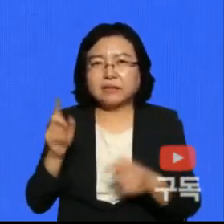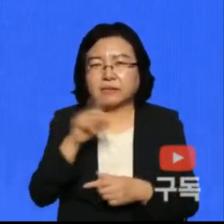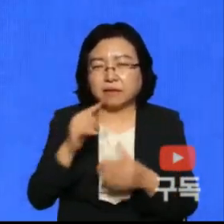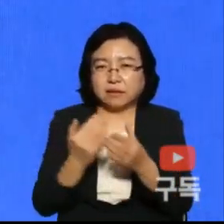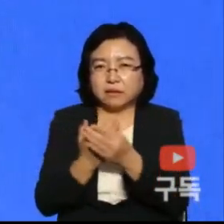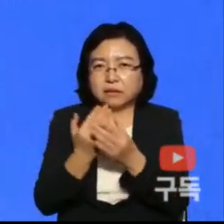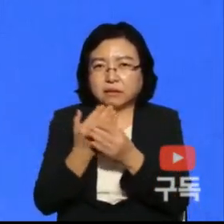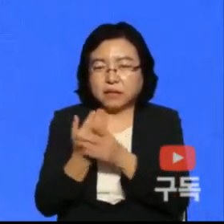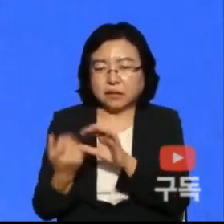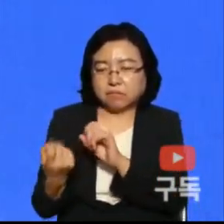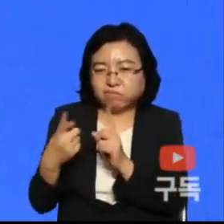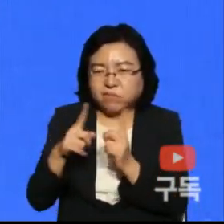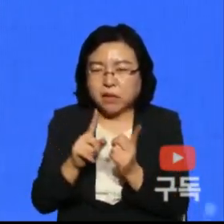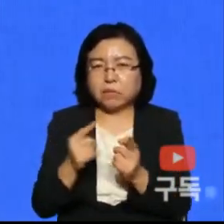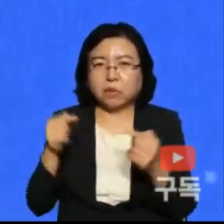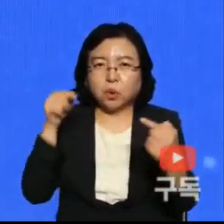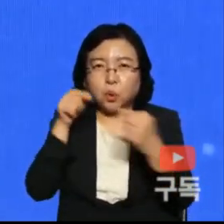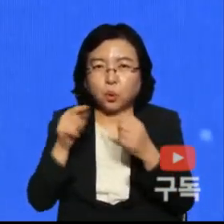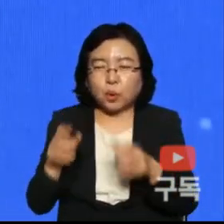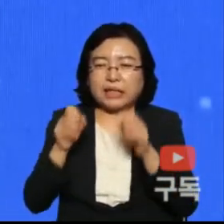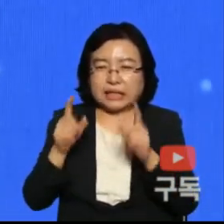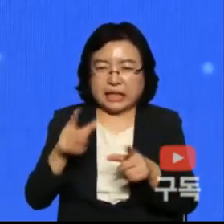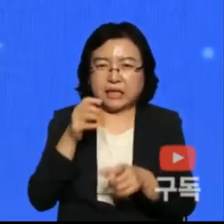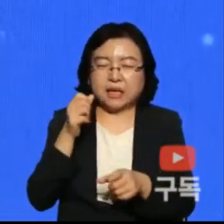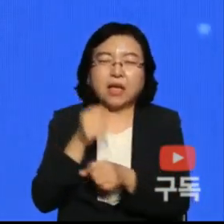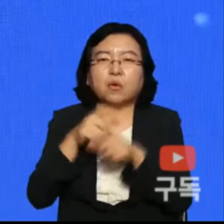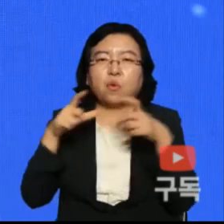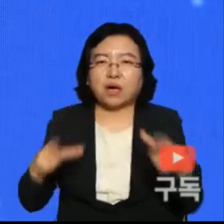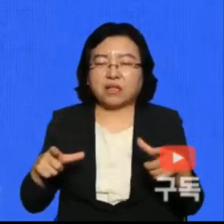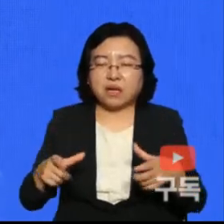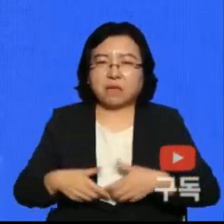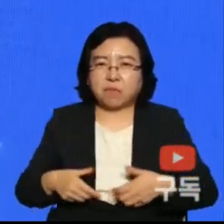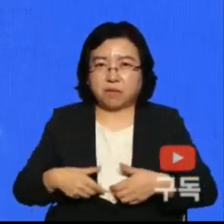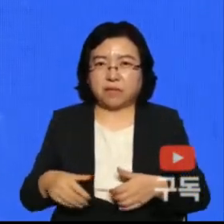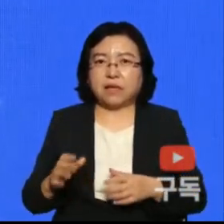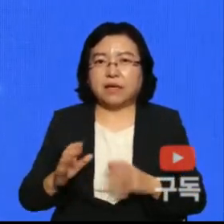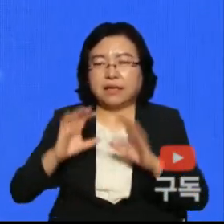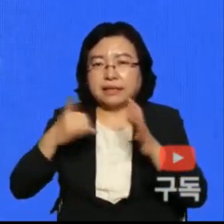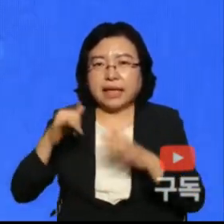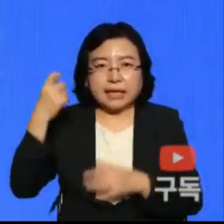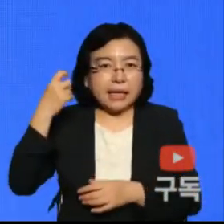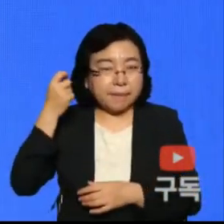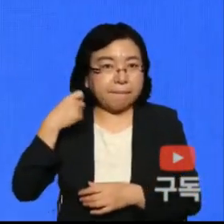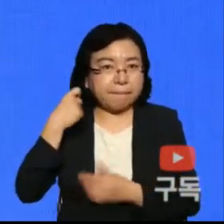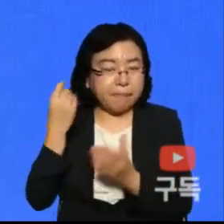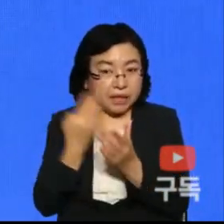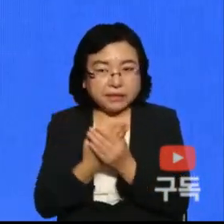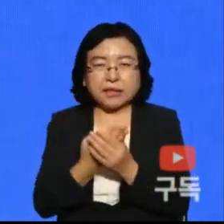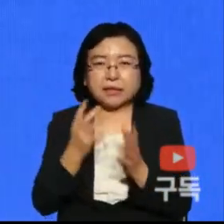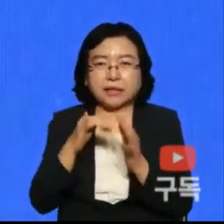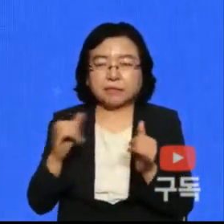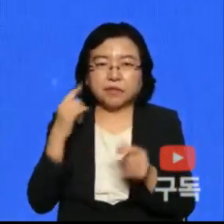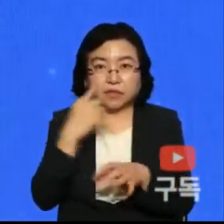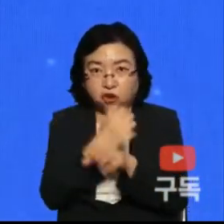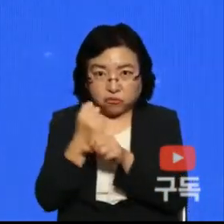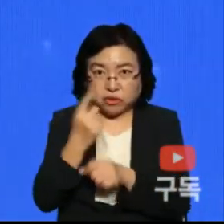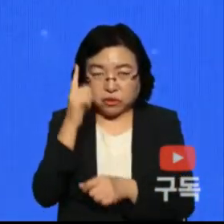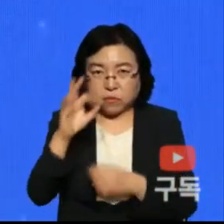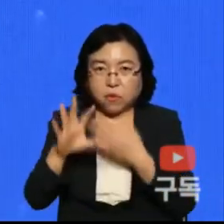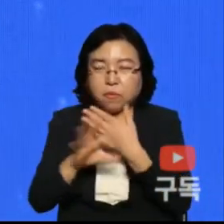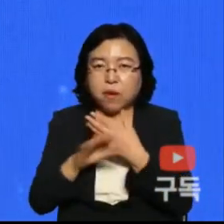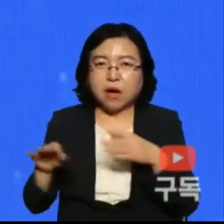기회에 확 됩니다 세계 석화 꽈 국제기구 권고 처럼 불평등과 불공정 을